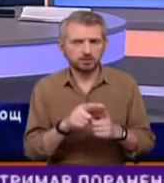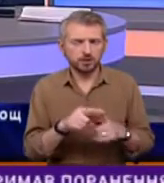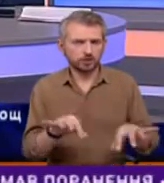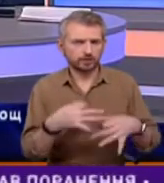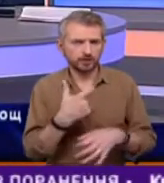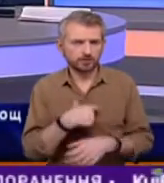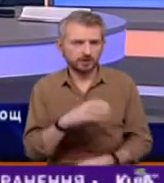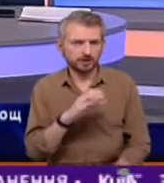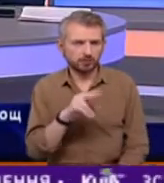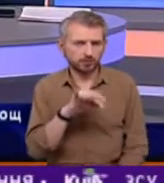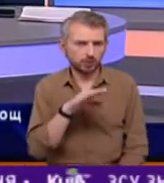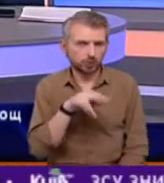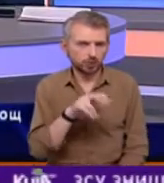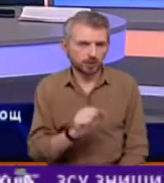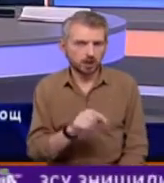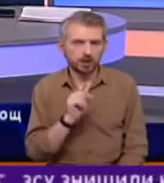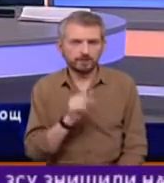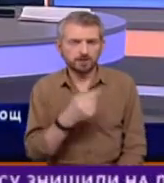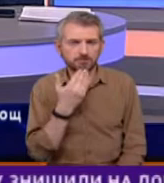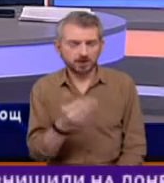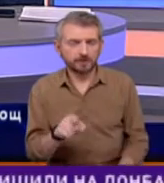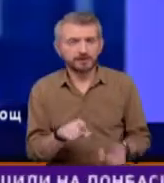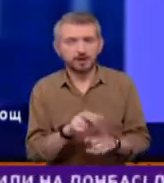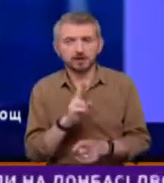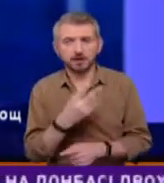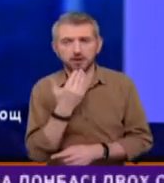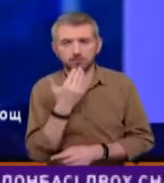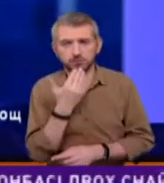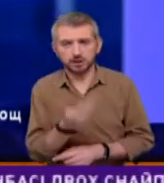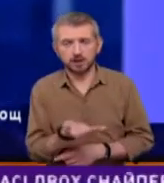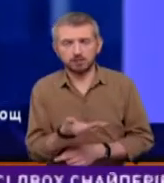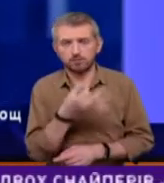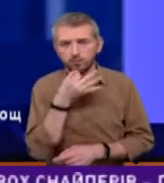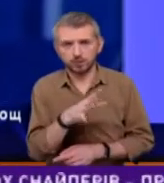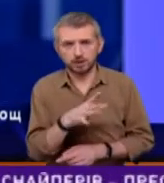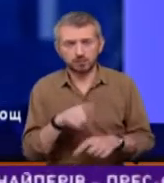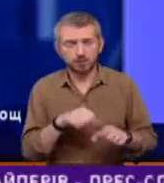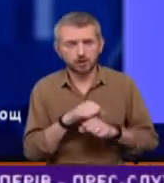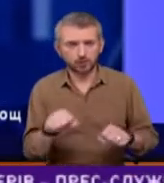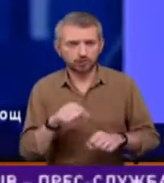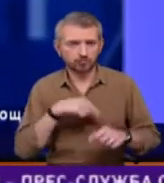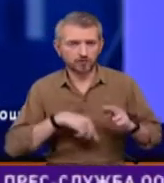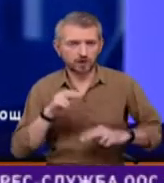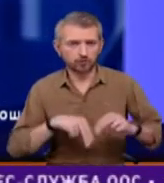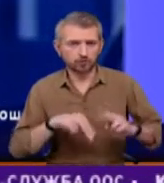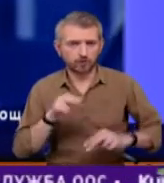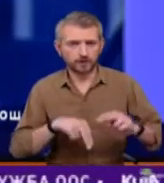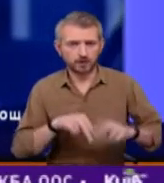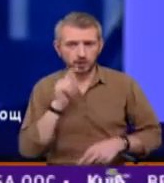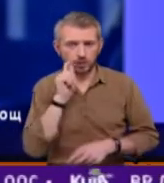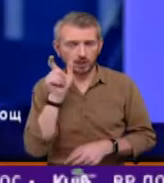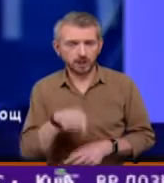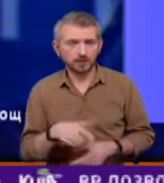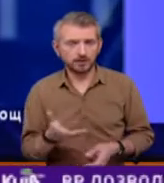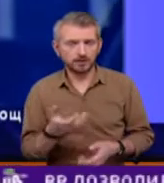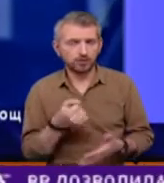дозволив собі Сергій Притула. Він питав так, як питає будь-який патріотично налаштований